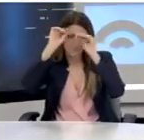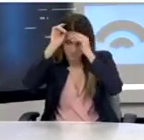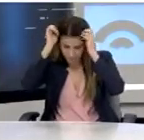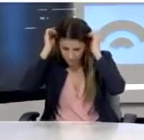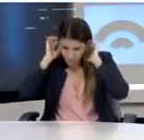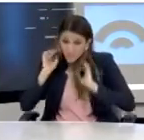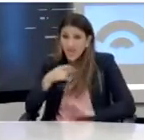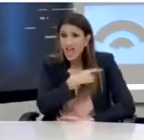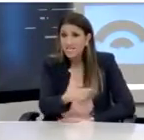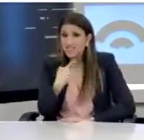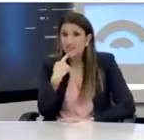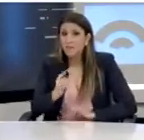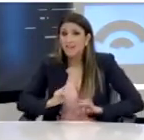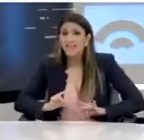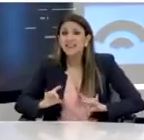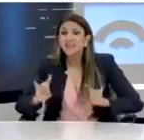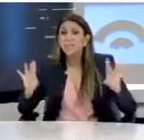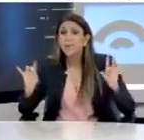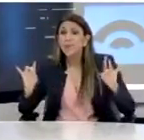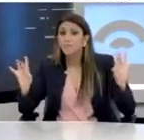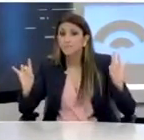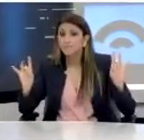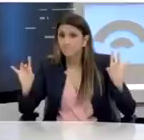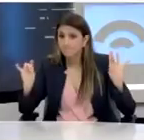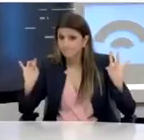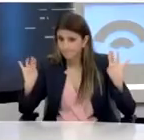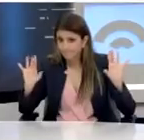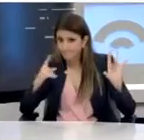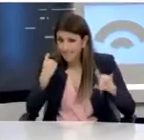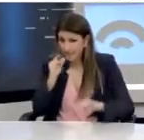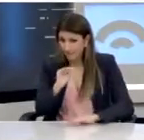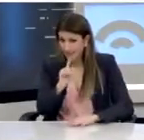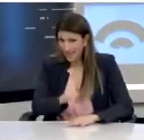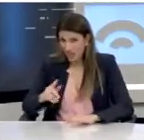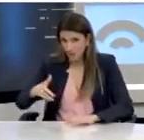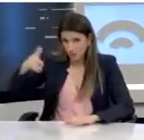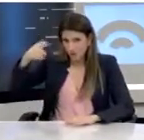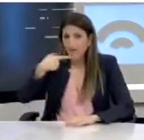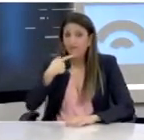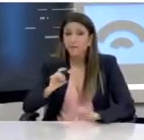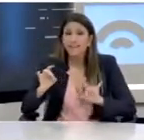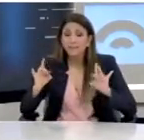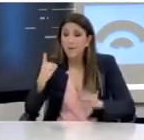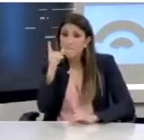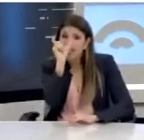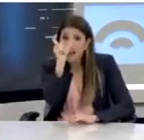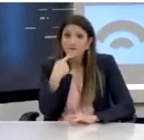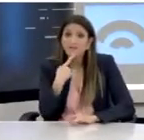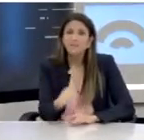Δεν βρήκατε ούτε μία λέξη, κύριε Μητσοτάκη, γι' αυτό. Ούτε μία λέξη. Παρακαλώ, κύριε Κυριαζέδη, σας